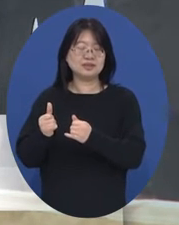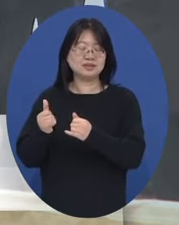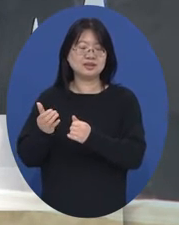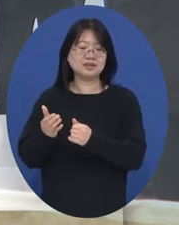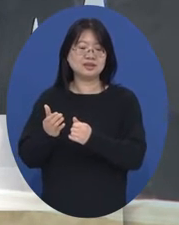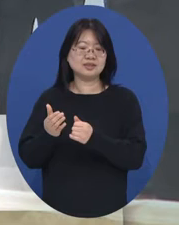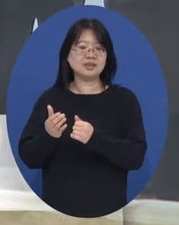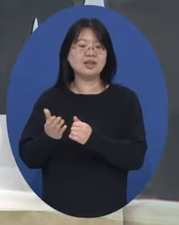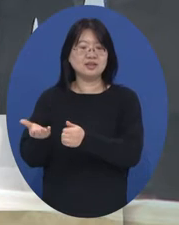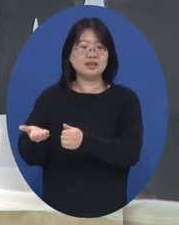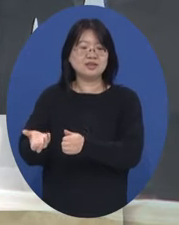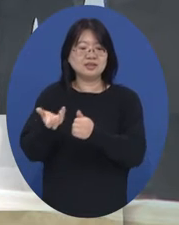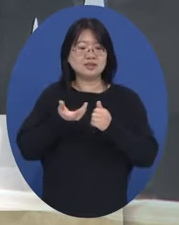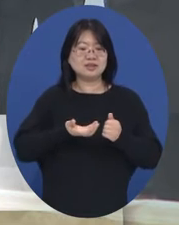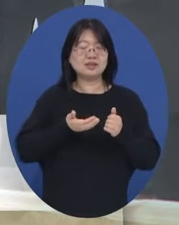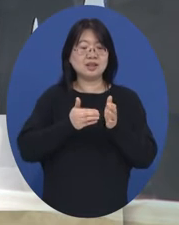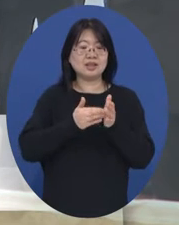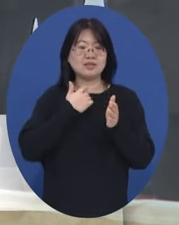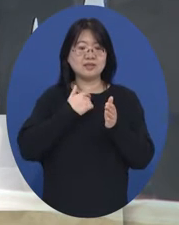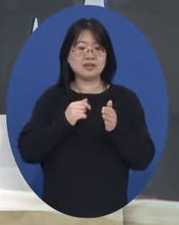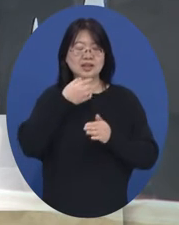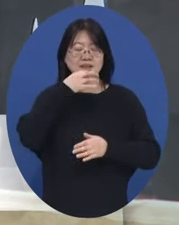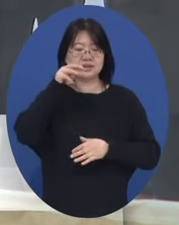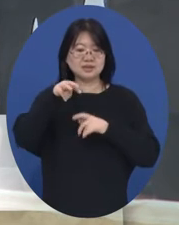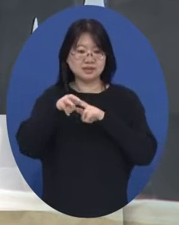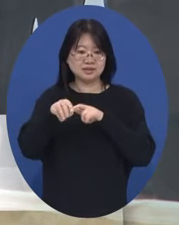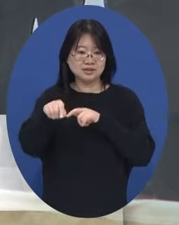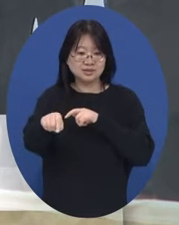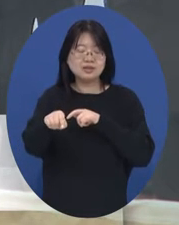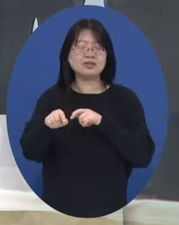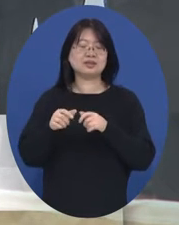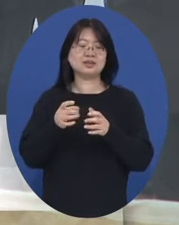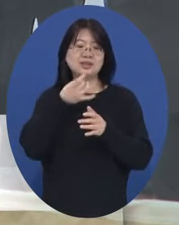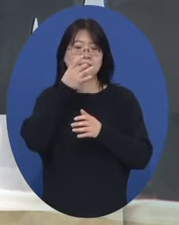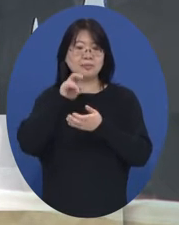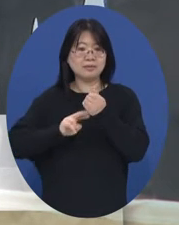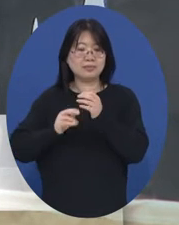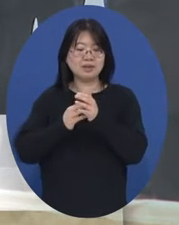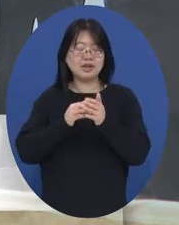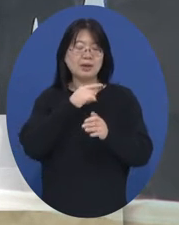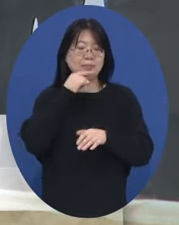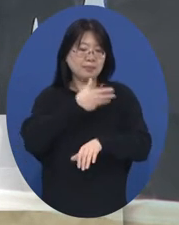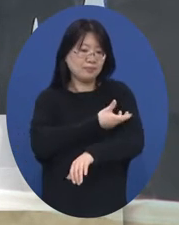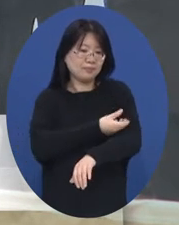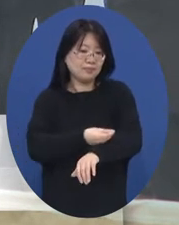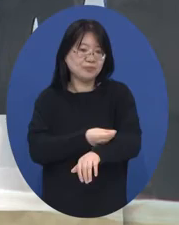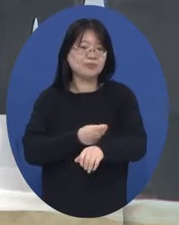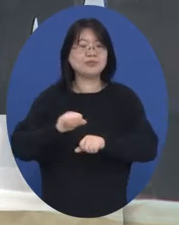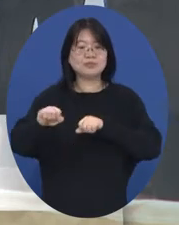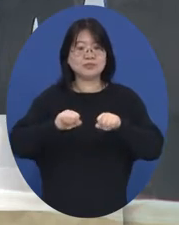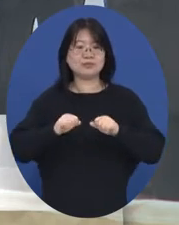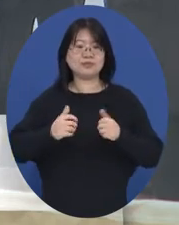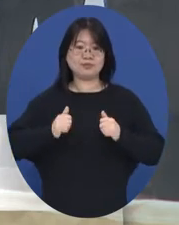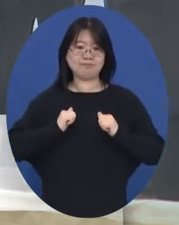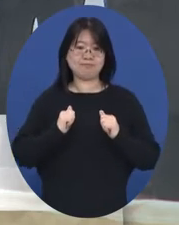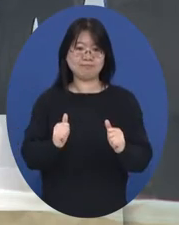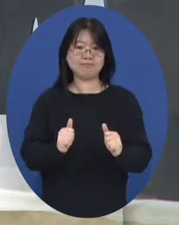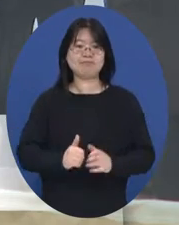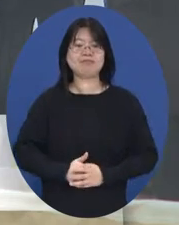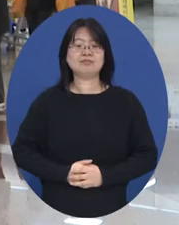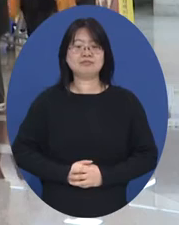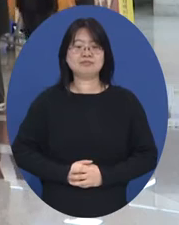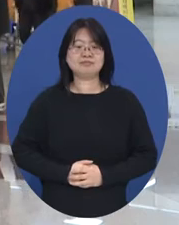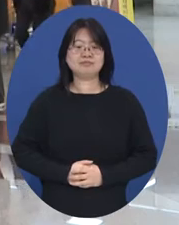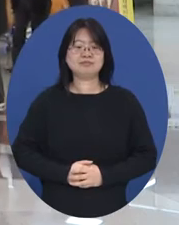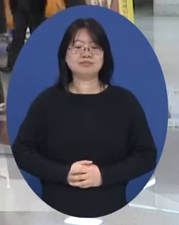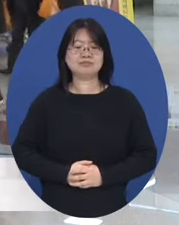판촉 행사와 부족한 혈액 보유량을 높이기 위한 헌혈 운동을 벌였습니다. 최창순 기자가 현장 취재했습니다.